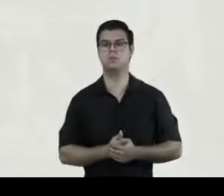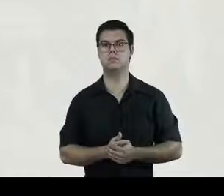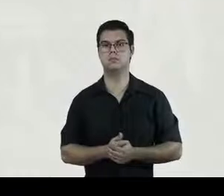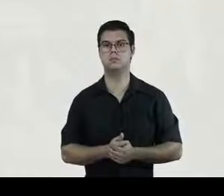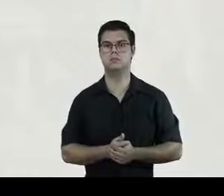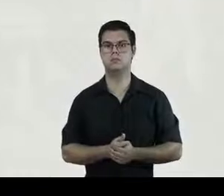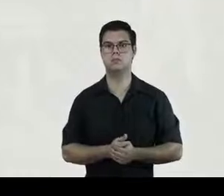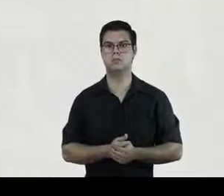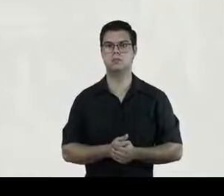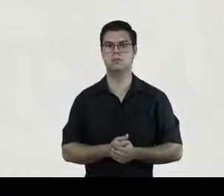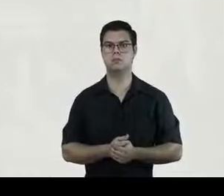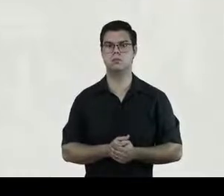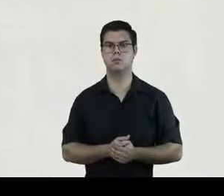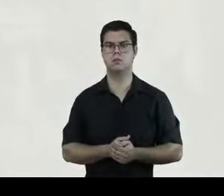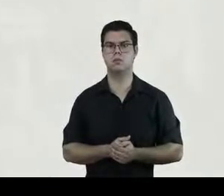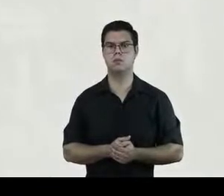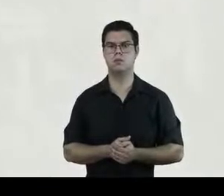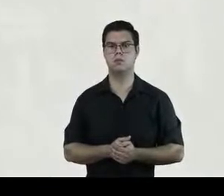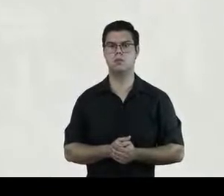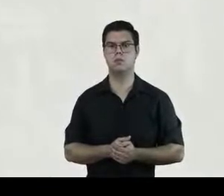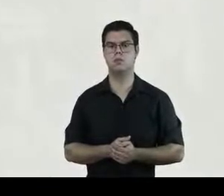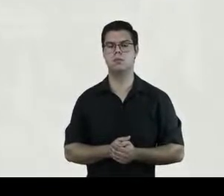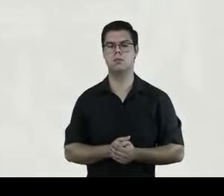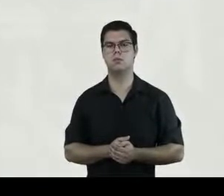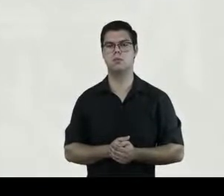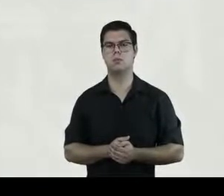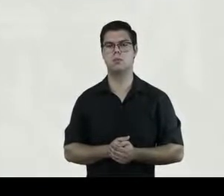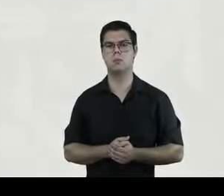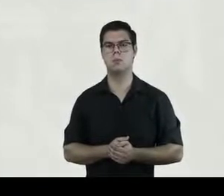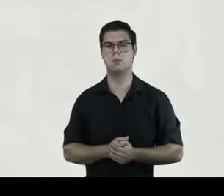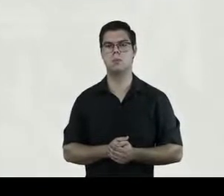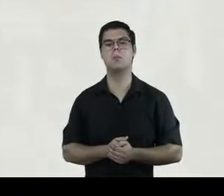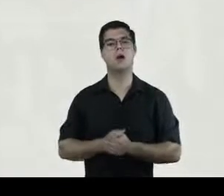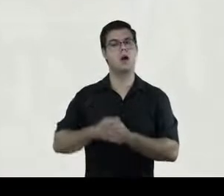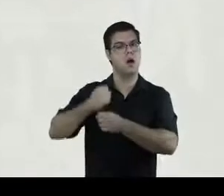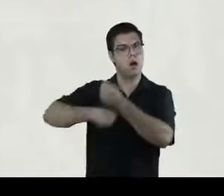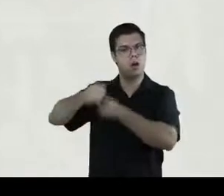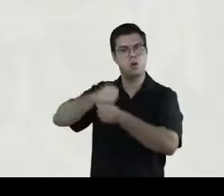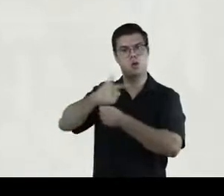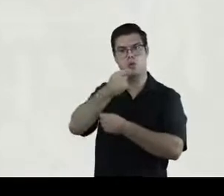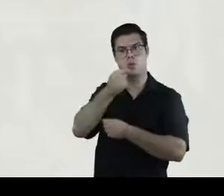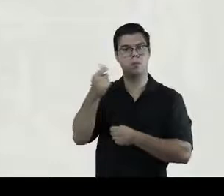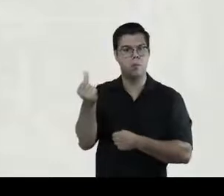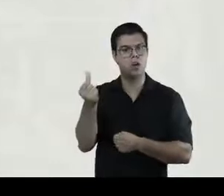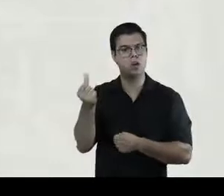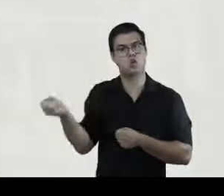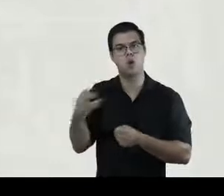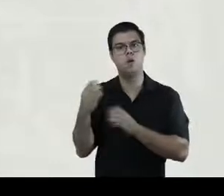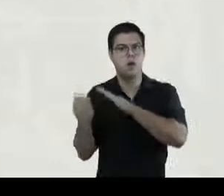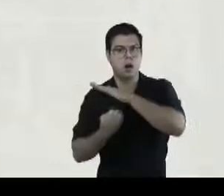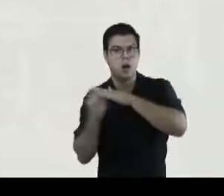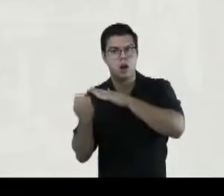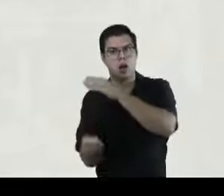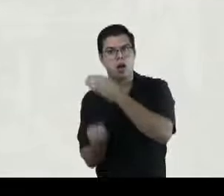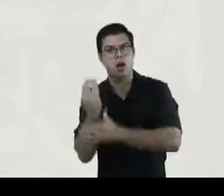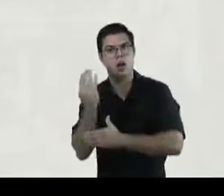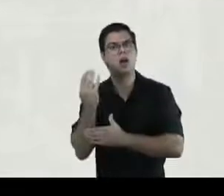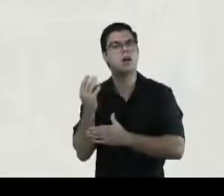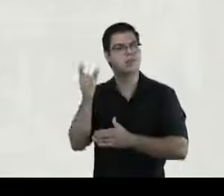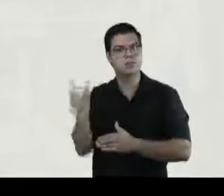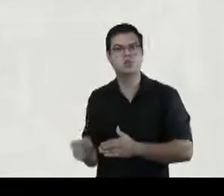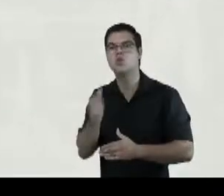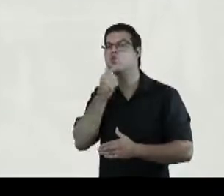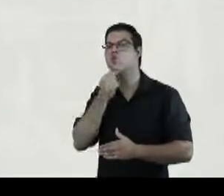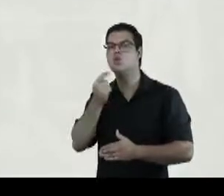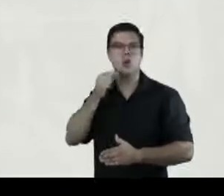Une nouvelle entreprise est lancée en 2006 par William Kemp, qui est un chercheur américain, qui est un très très